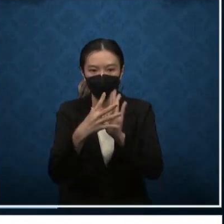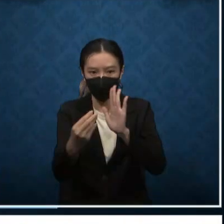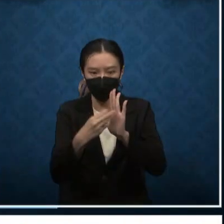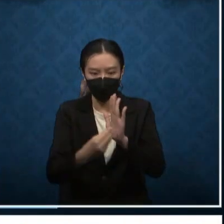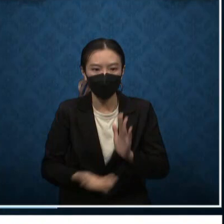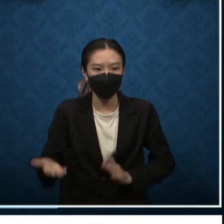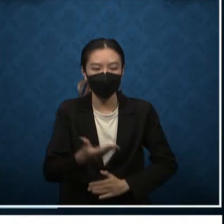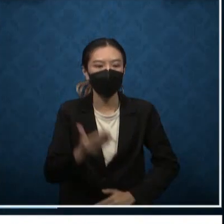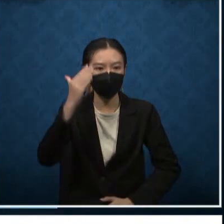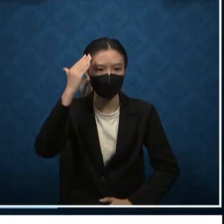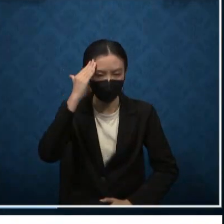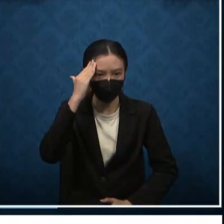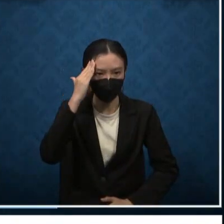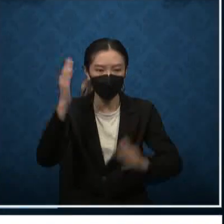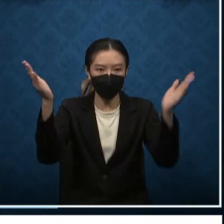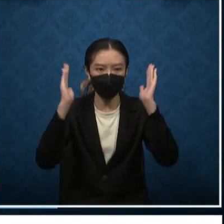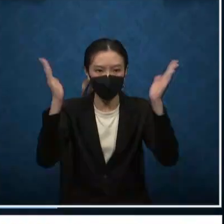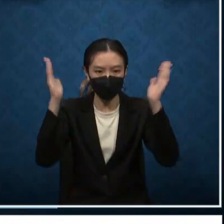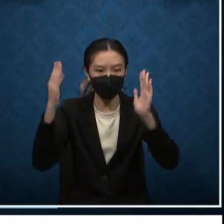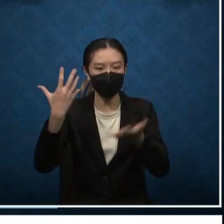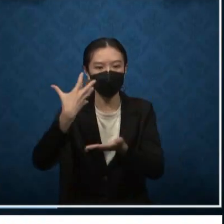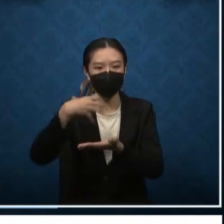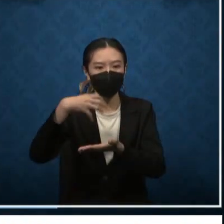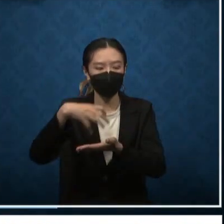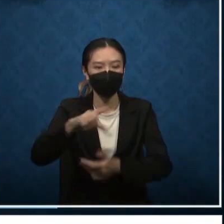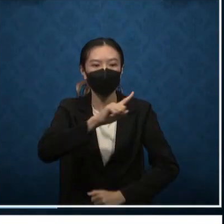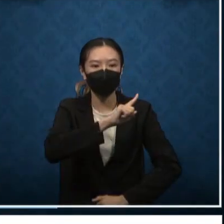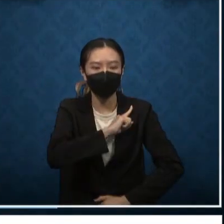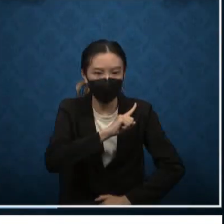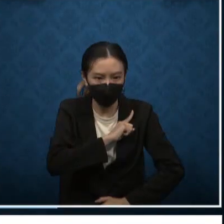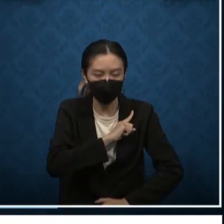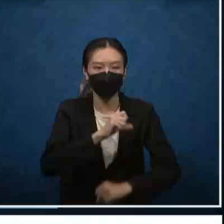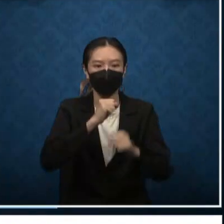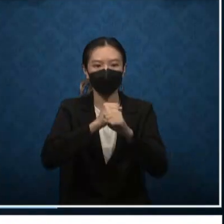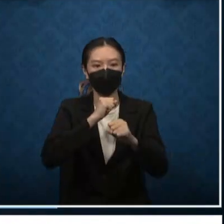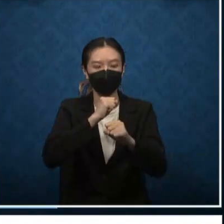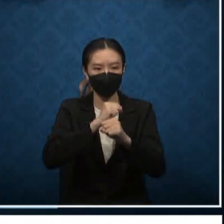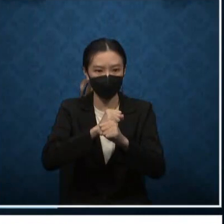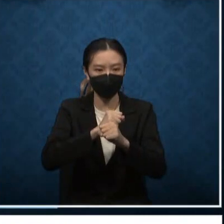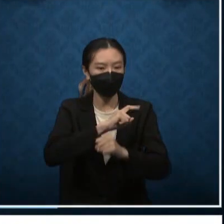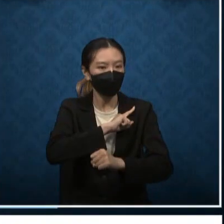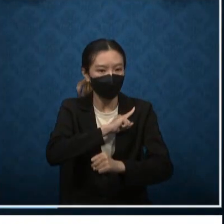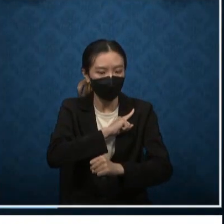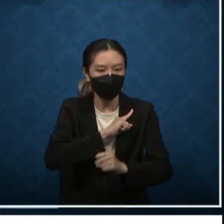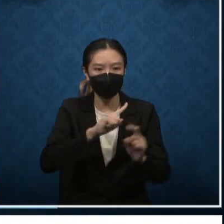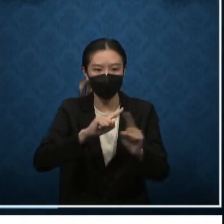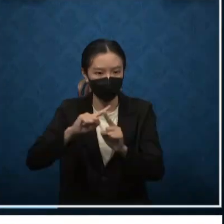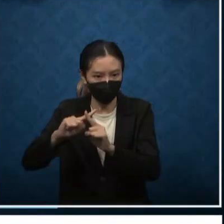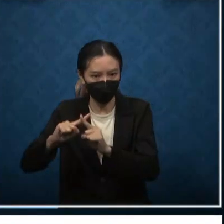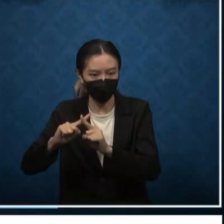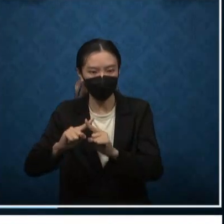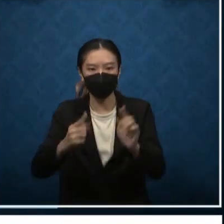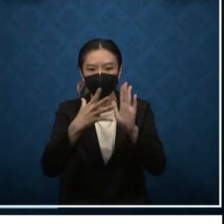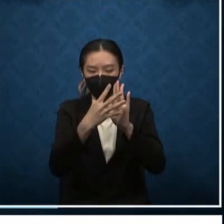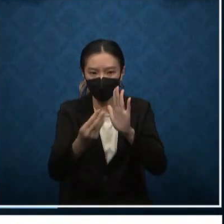โดยพระควรปจธรรภั์เปิยแร์อำนาจหน้าที่ ภาลกิการมนิงานของสอสอปอชตอใหประจาธน และองคกรปกคอง